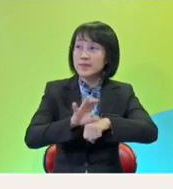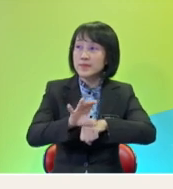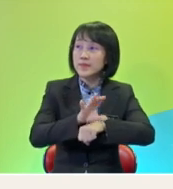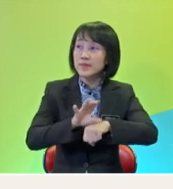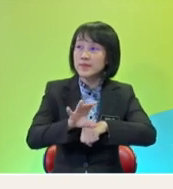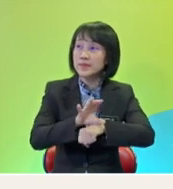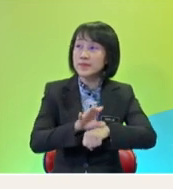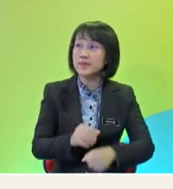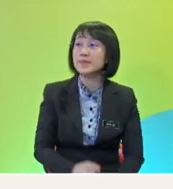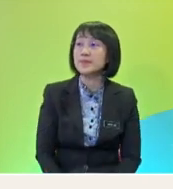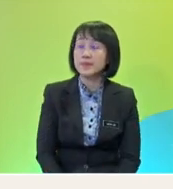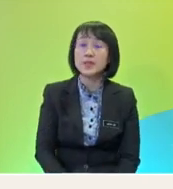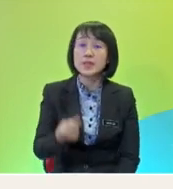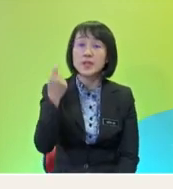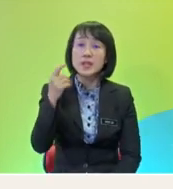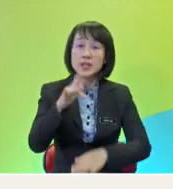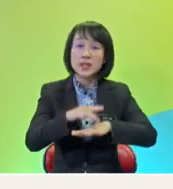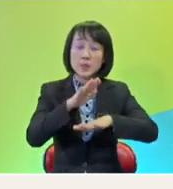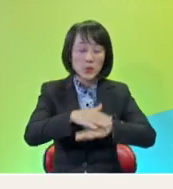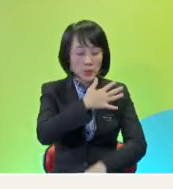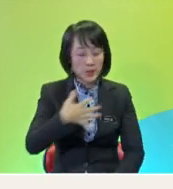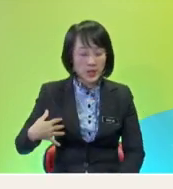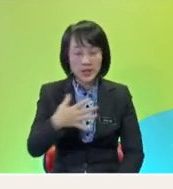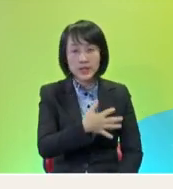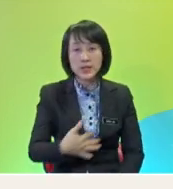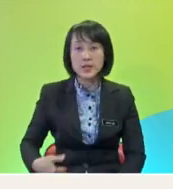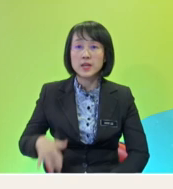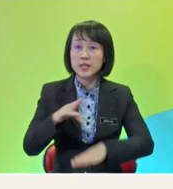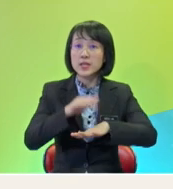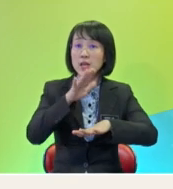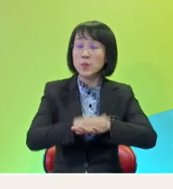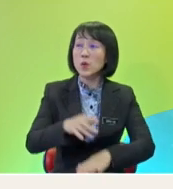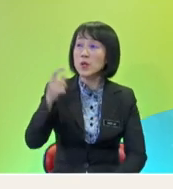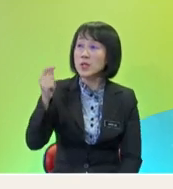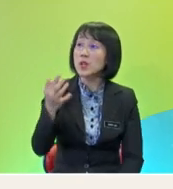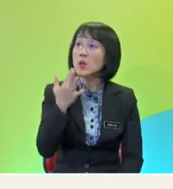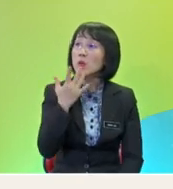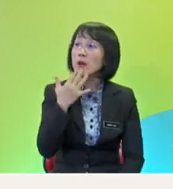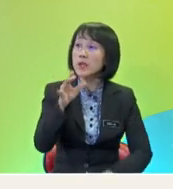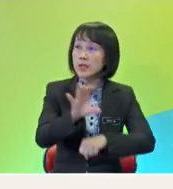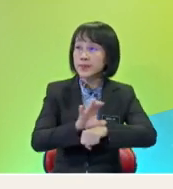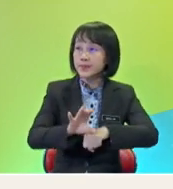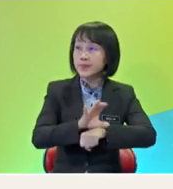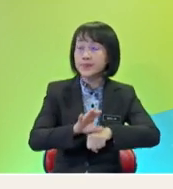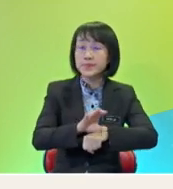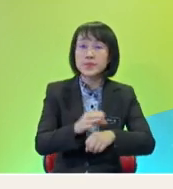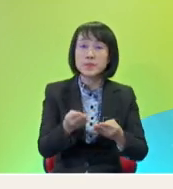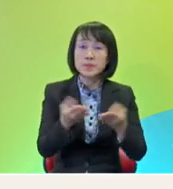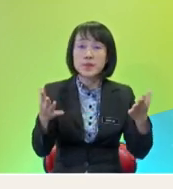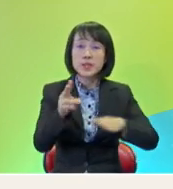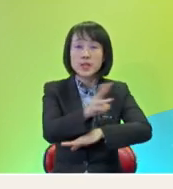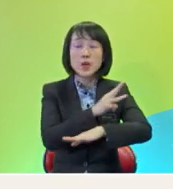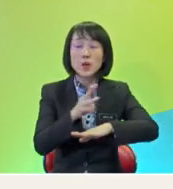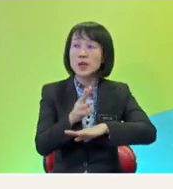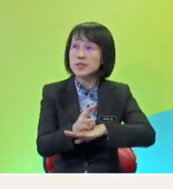tadi nyamuk kita belang-belang. Nyamuk tiro ni dia berwarna coklat dia membiak di kawasan air jernih seperti